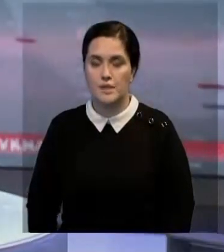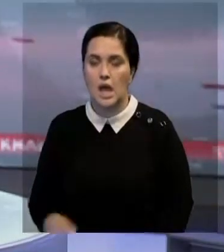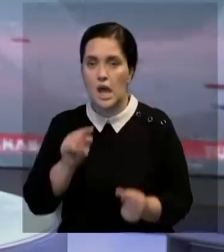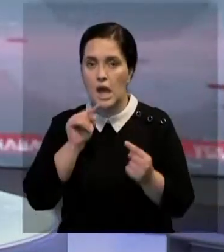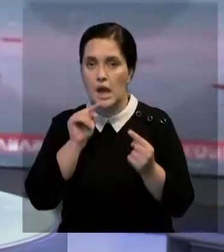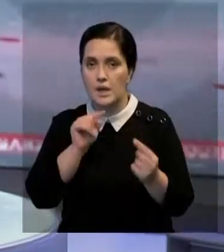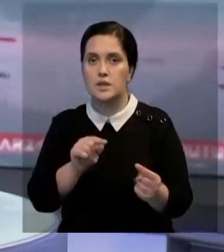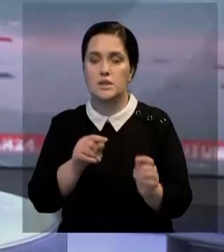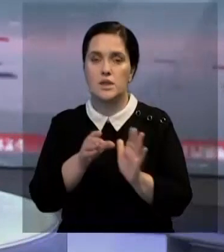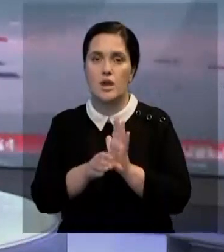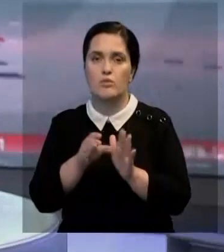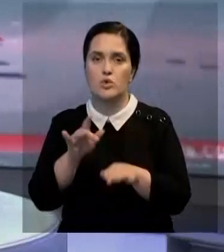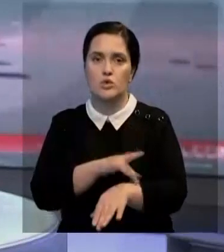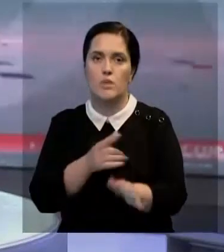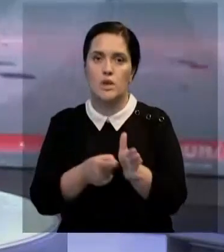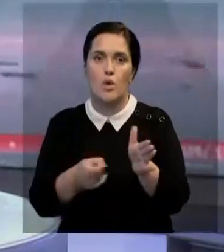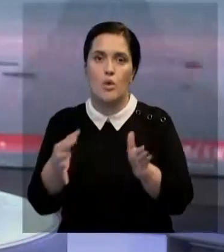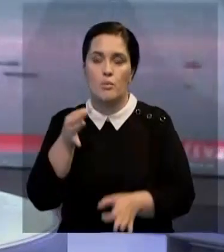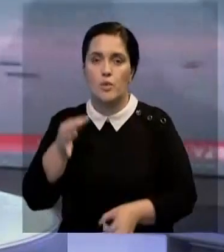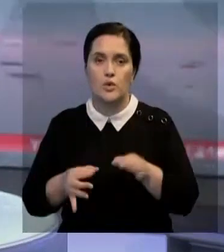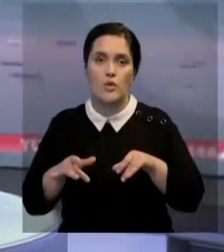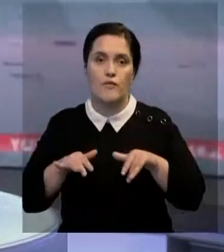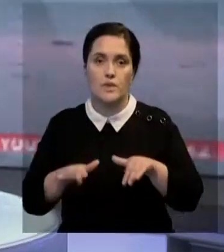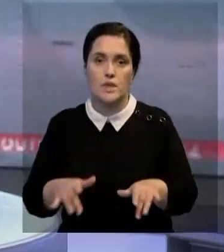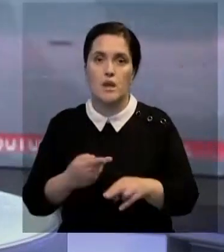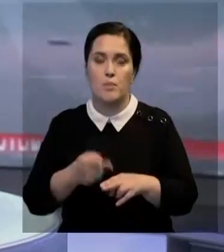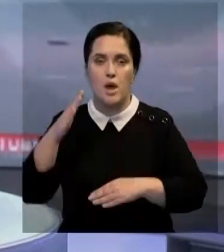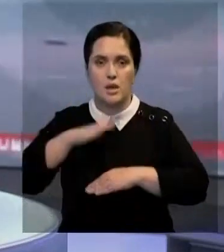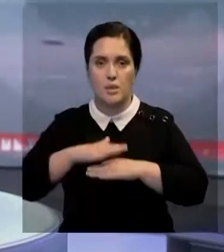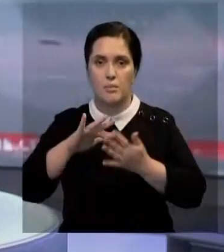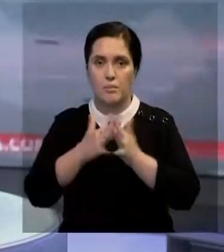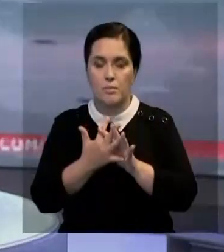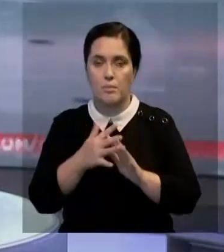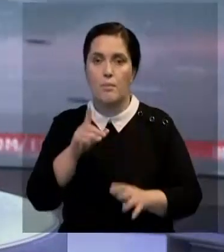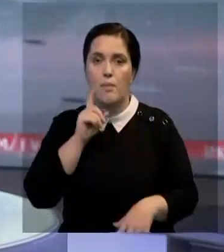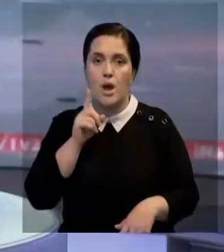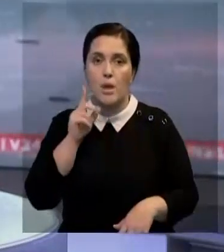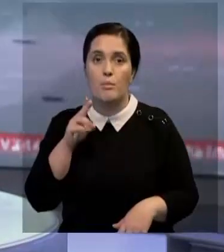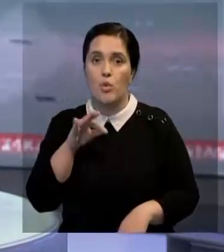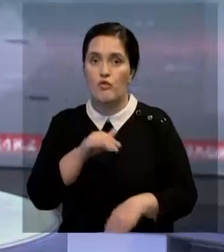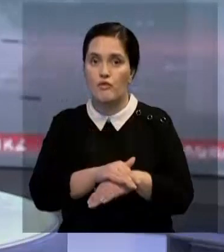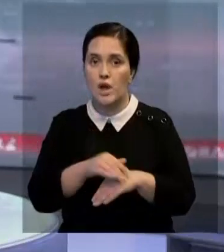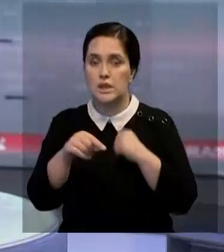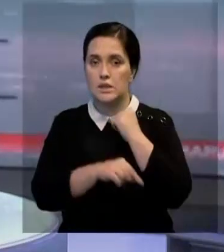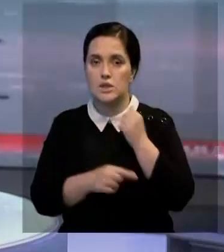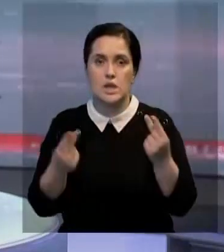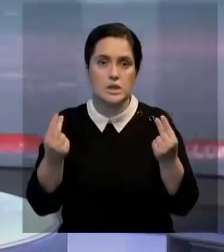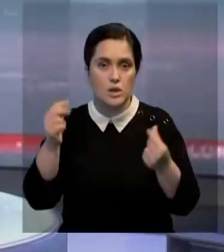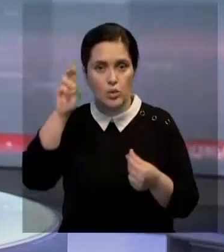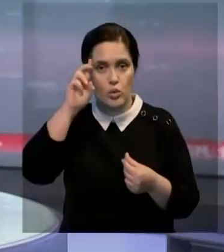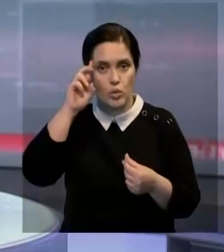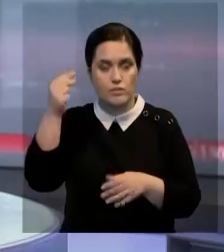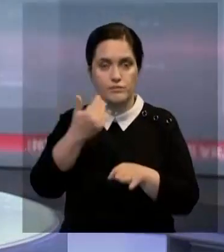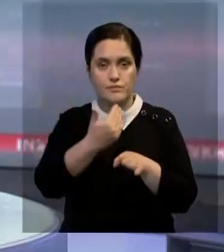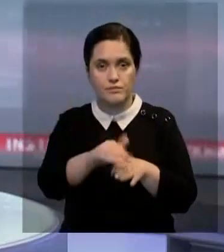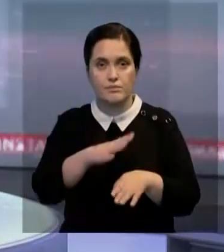Антикоррупционная служба Карагандинской области возбудила уголовное дело в отношении должностных лиц акимата поселка Молодежный по факту хищения бюджетных средств, выделенных